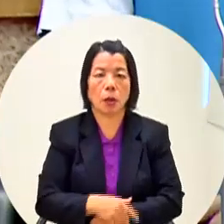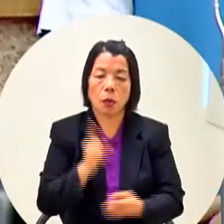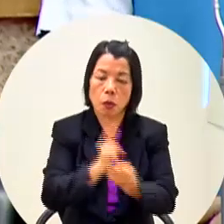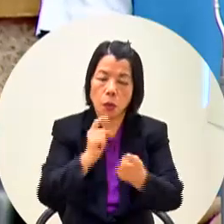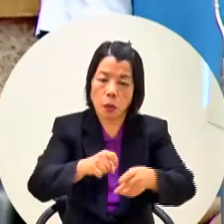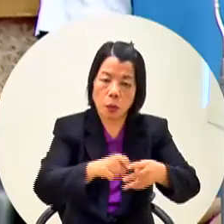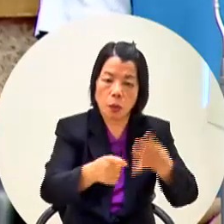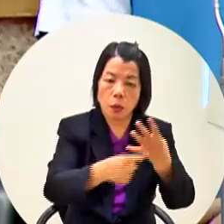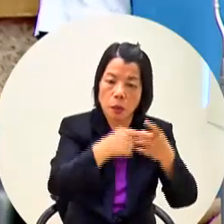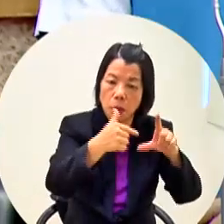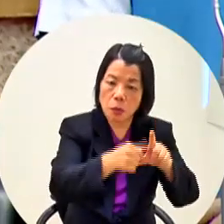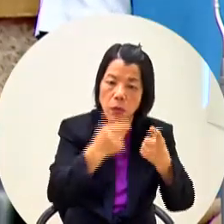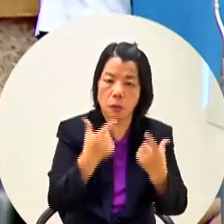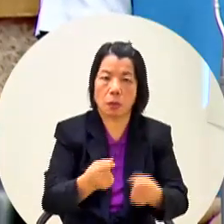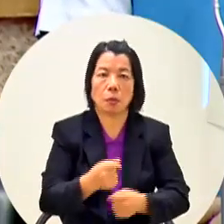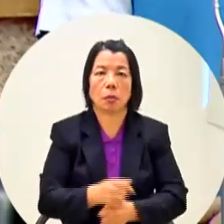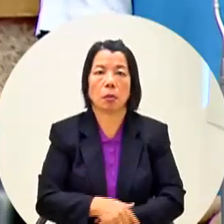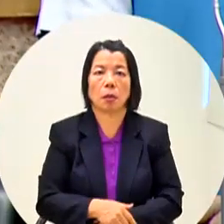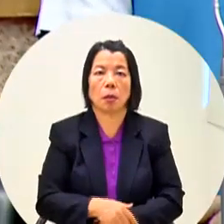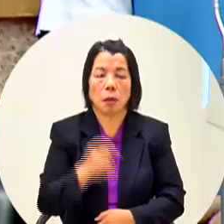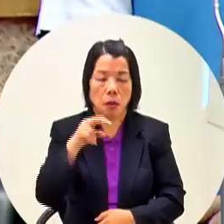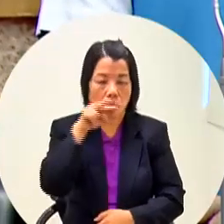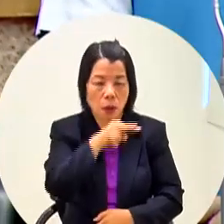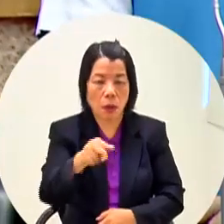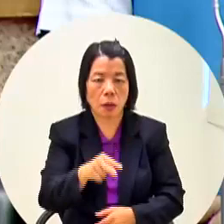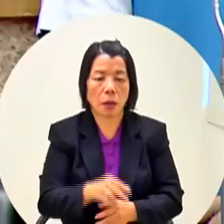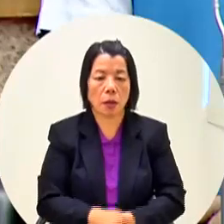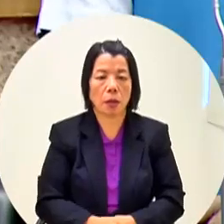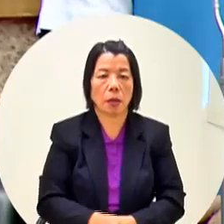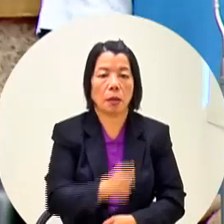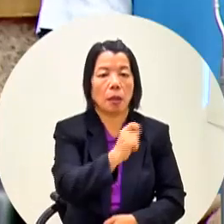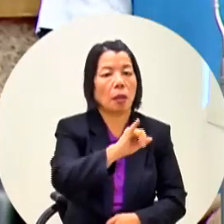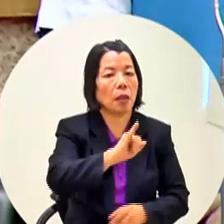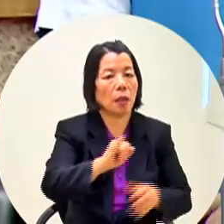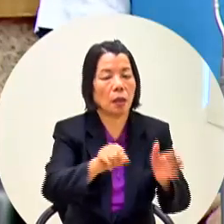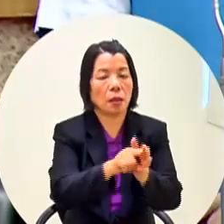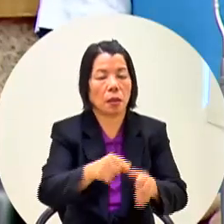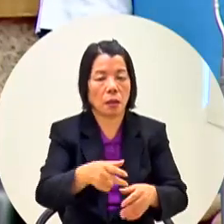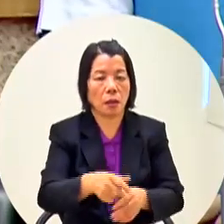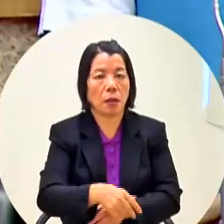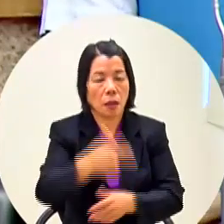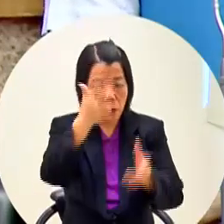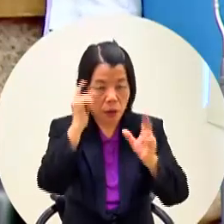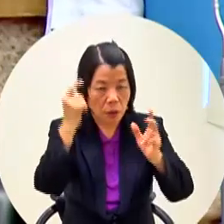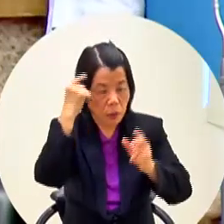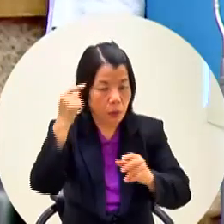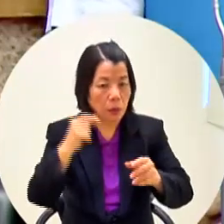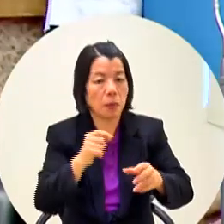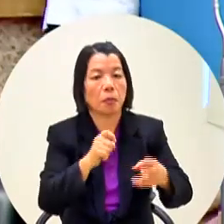区，我看那个又有 AI 敲锣工业区，还有什么，